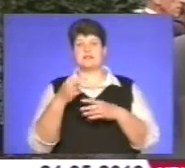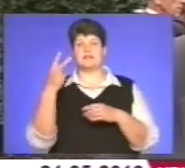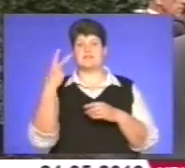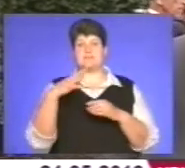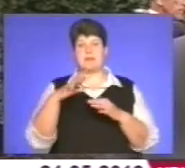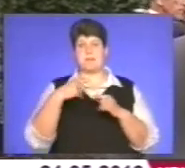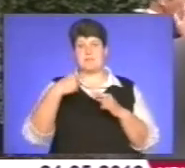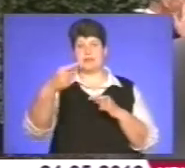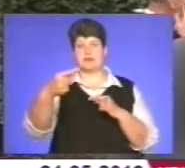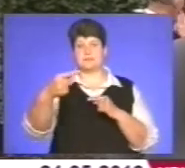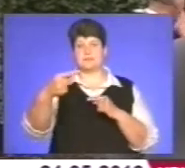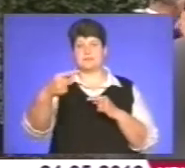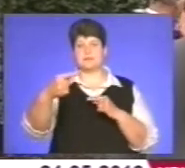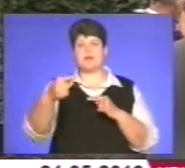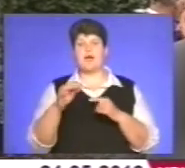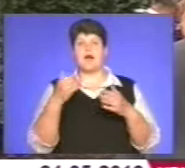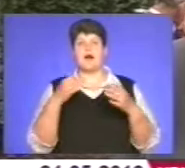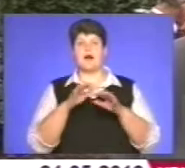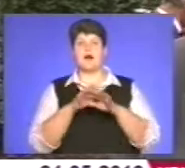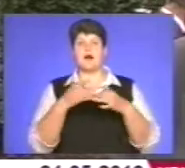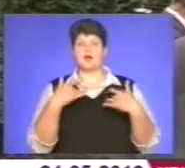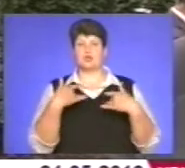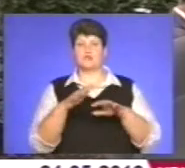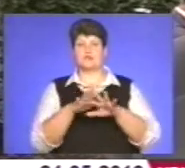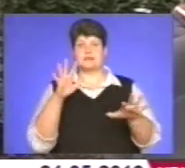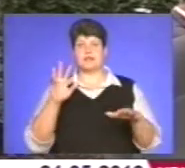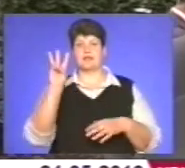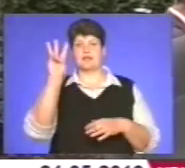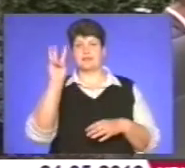25-метровий, актовий зал на 300